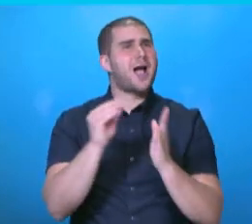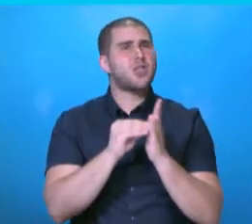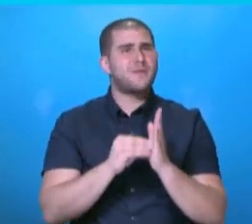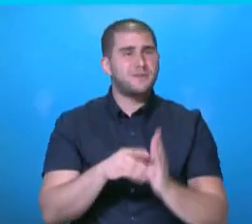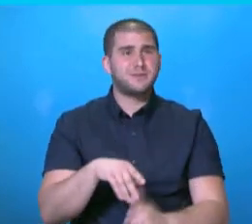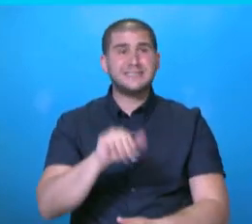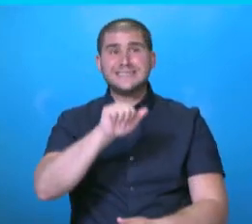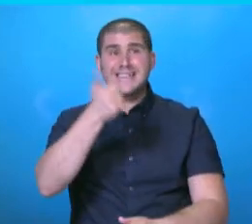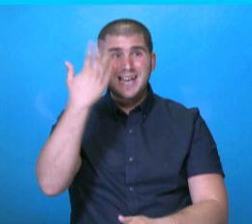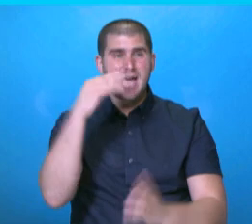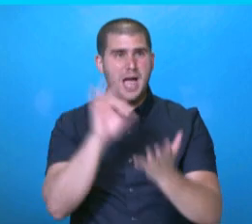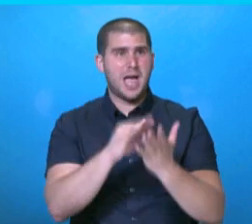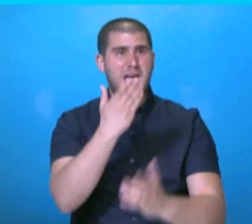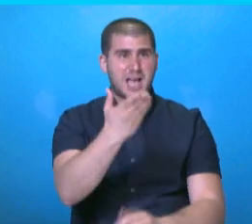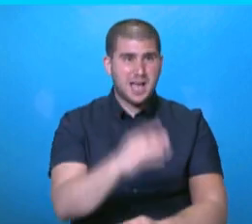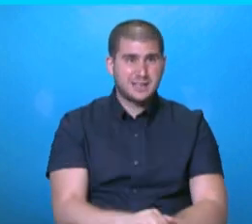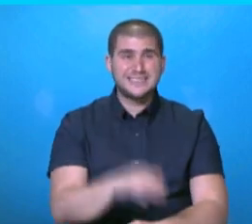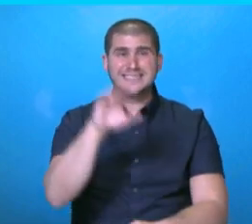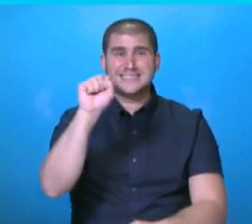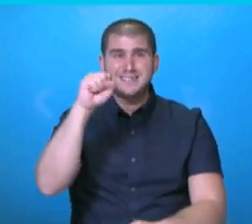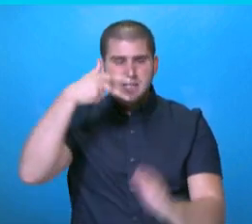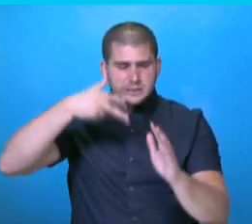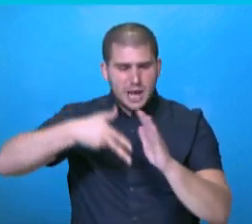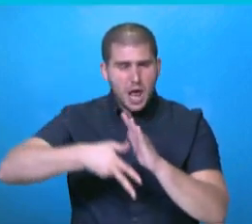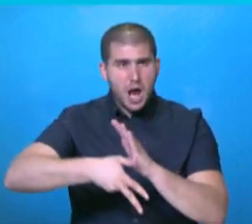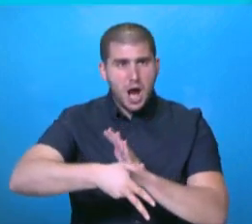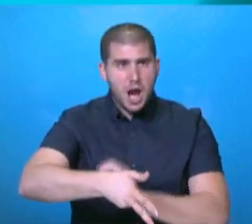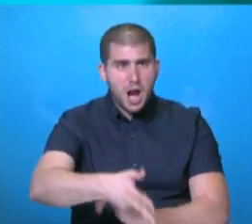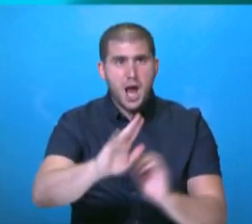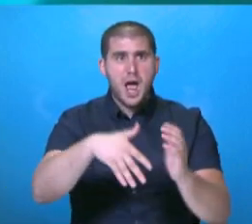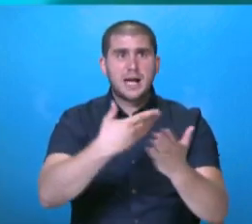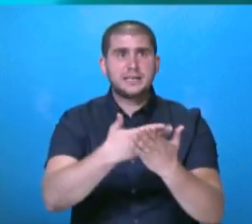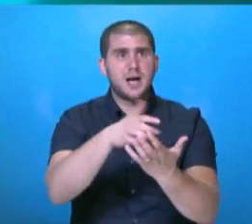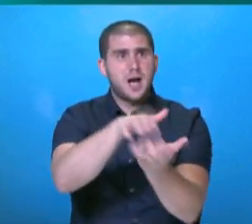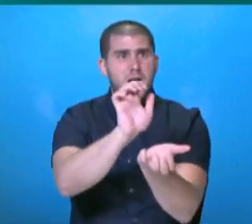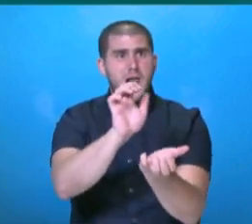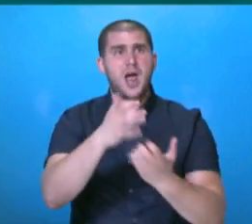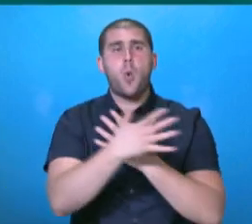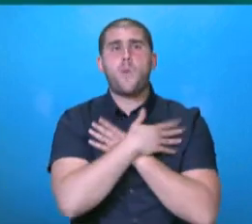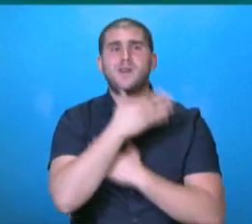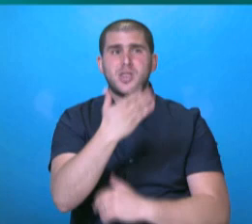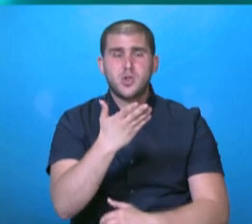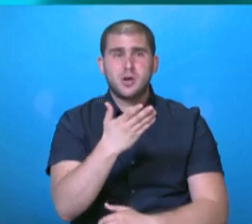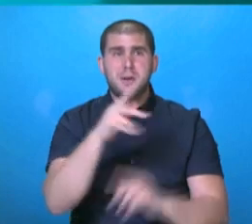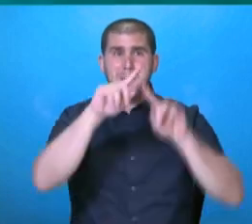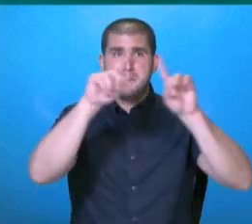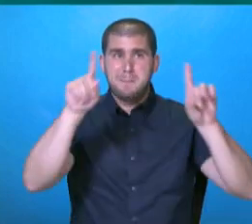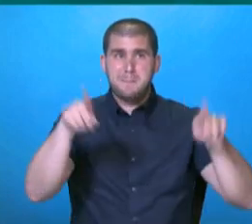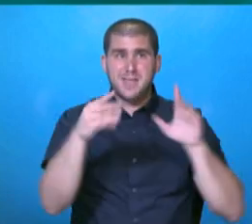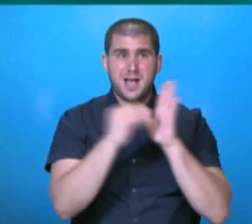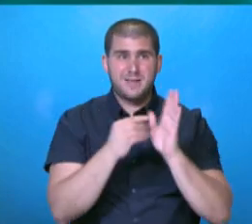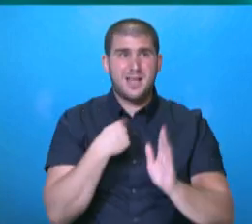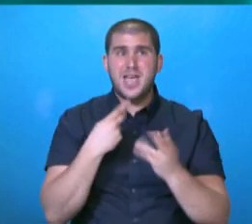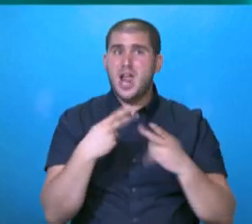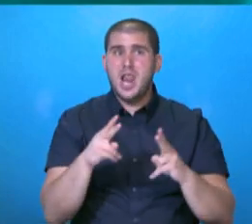סיעה היה הרגע הזה. סטיבן צלל מתחת לפני המים להציע ניסויים לאהובתו. בפתק שהחזיק כתב, אני לא